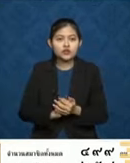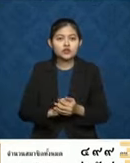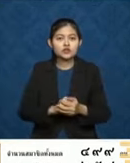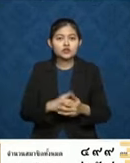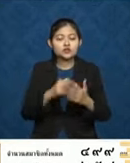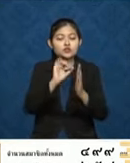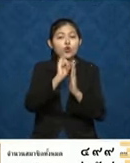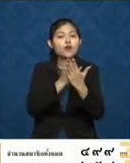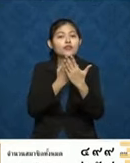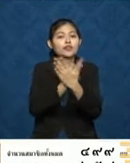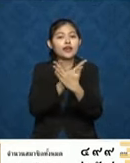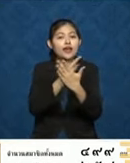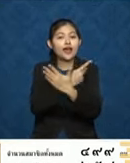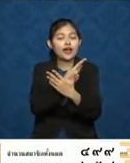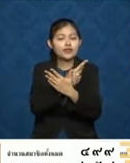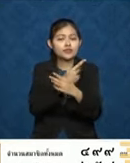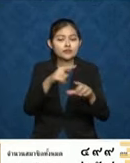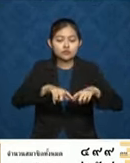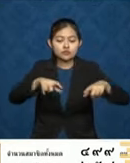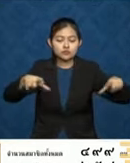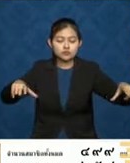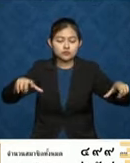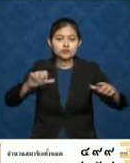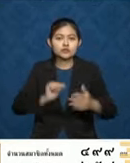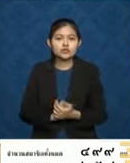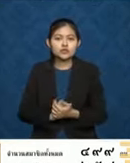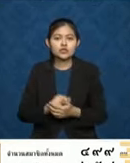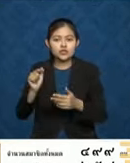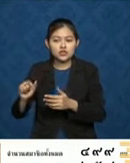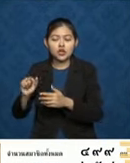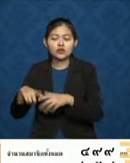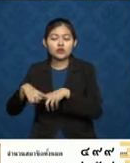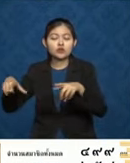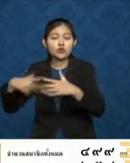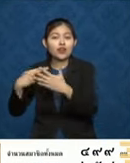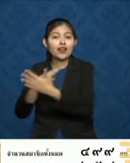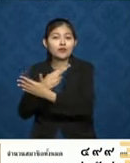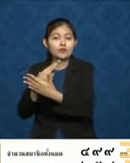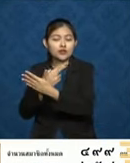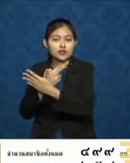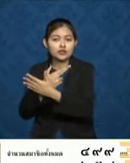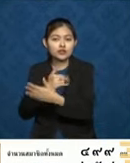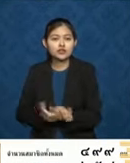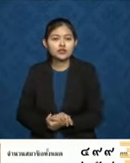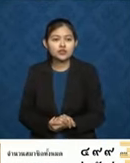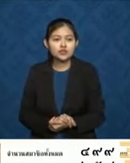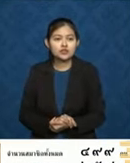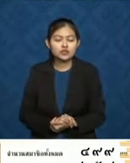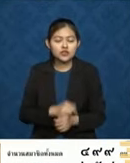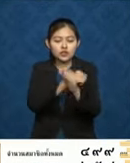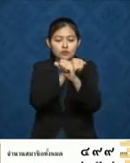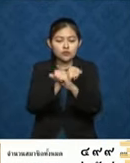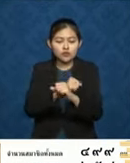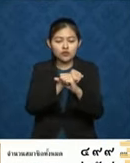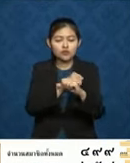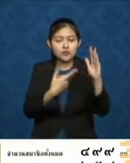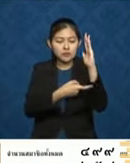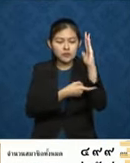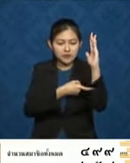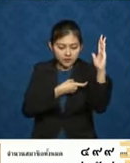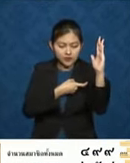กาญจนบุรีส่วนใหญ่ครับอีกส่วนหนึ่งก็อยู่ที่จังหวัดราชบุรีเพื่อที่จะสงวนหวงห้ามไม้ไผ่